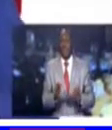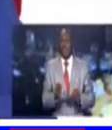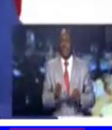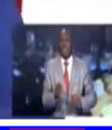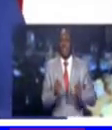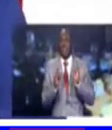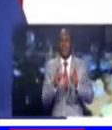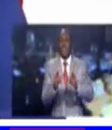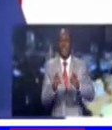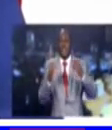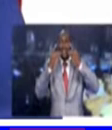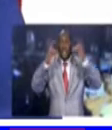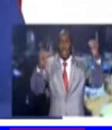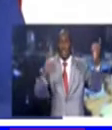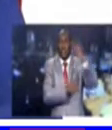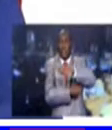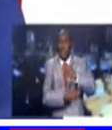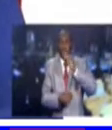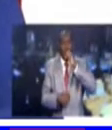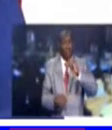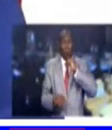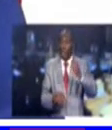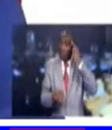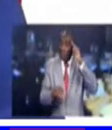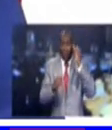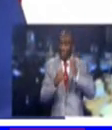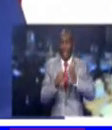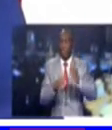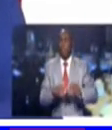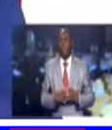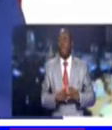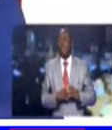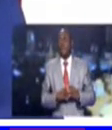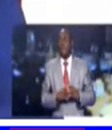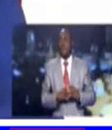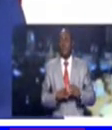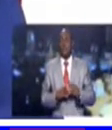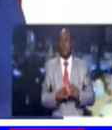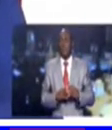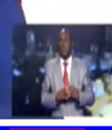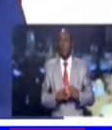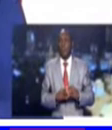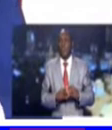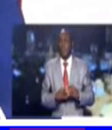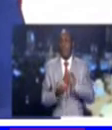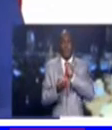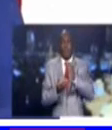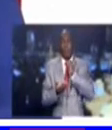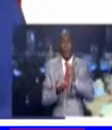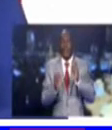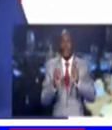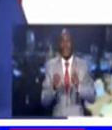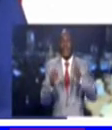que je déclare aujourd'hui n'est pas une fin en soi il ne s'agit pas non plus d'arrêter